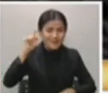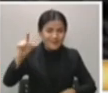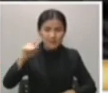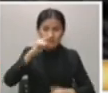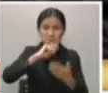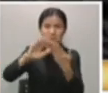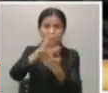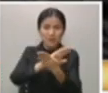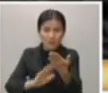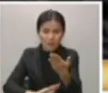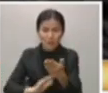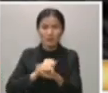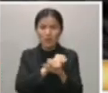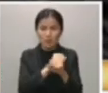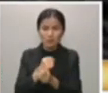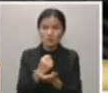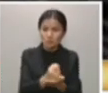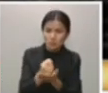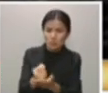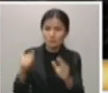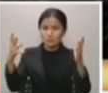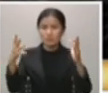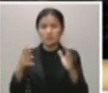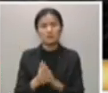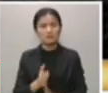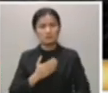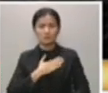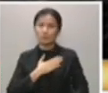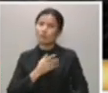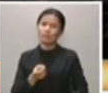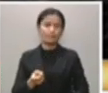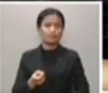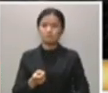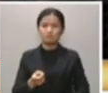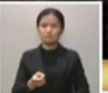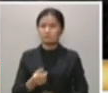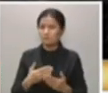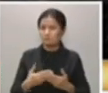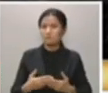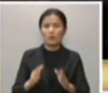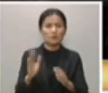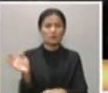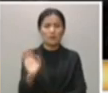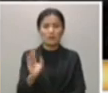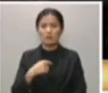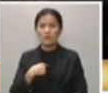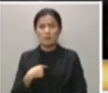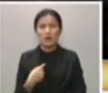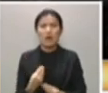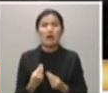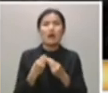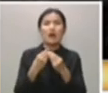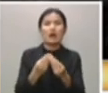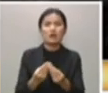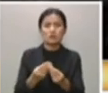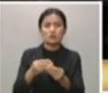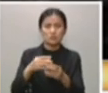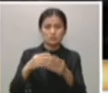ติบ้านเมืองในวันข้างหน้าเลยผมจึงไม่อาจจะไว้วางใจให้ท่านบริหารประเทศต่